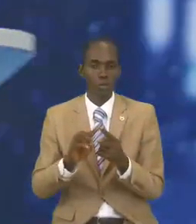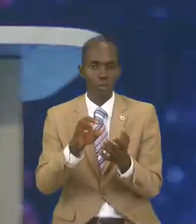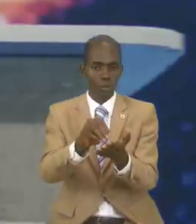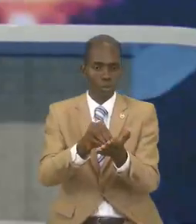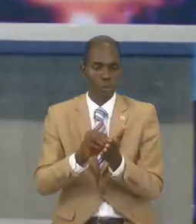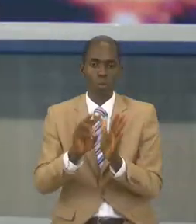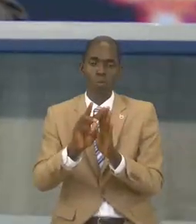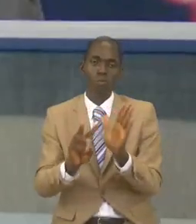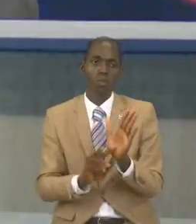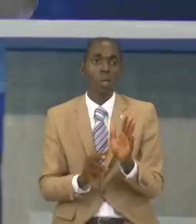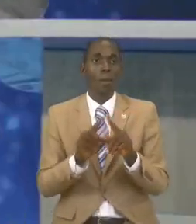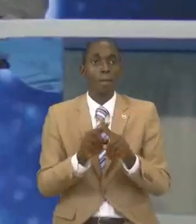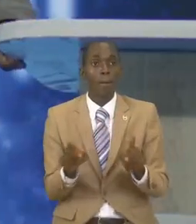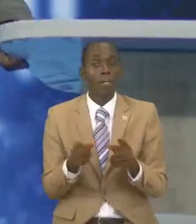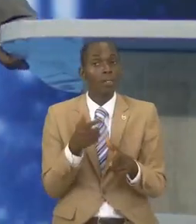voudra.